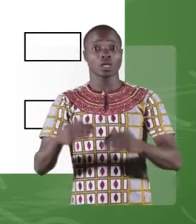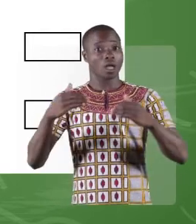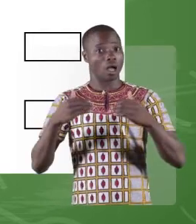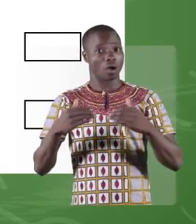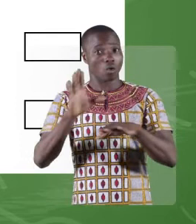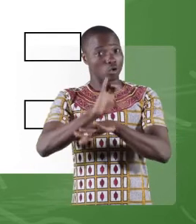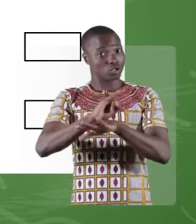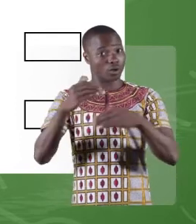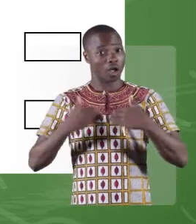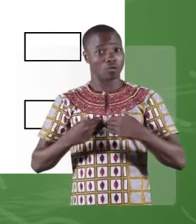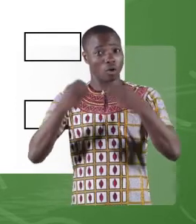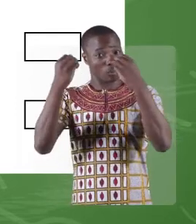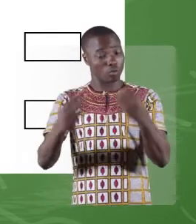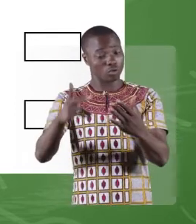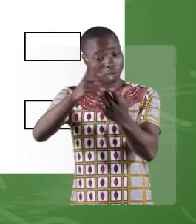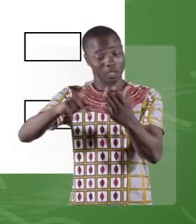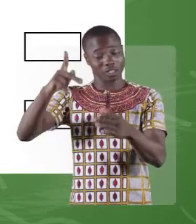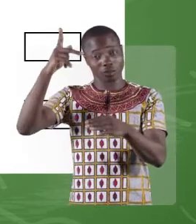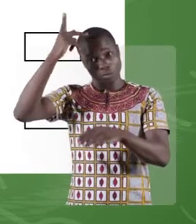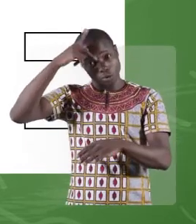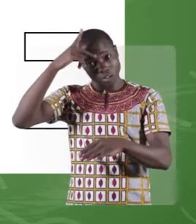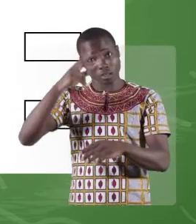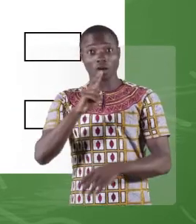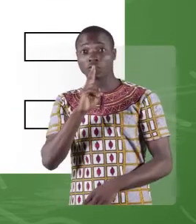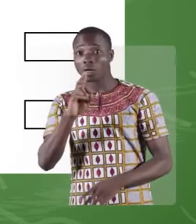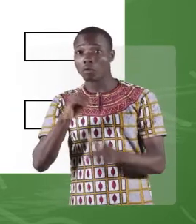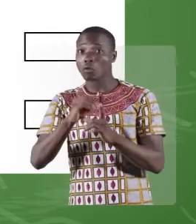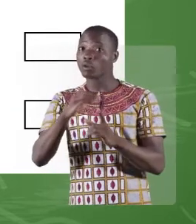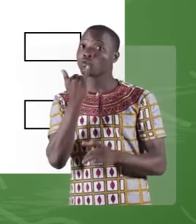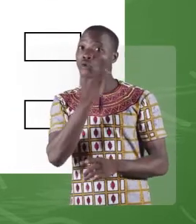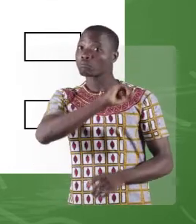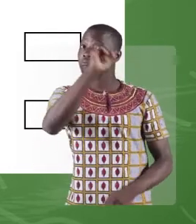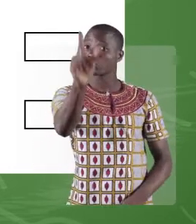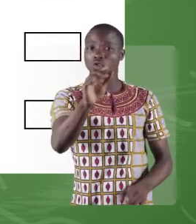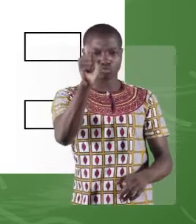plusieurs partis politiques. Réponds par vrai ou par faux.